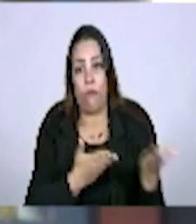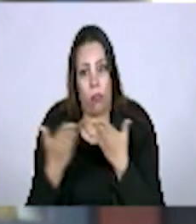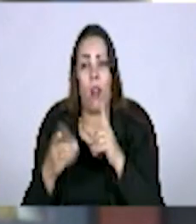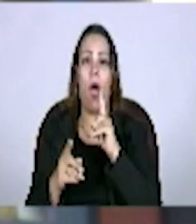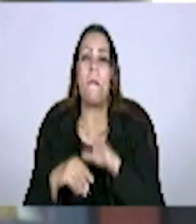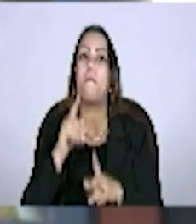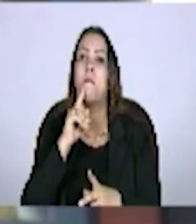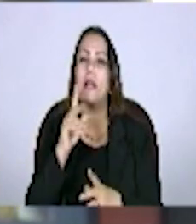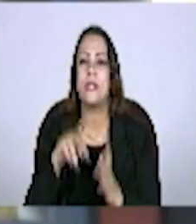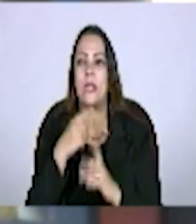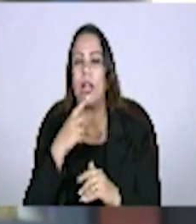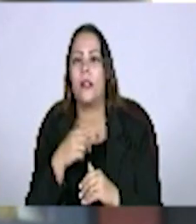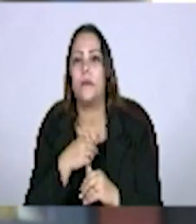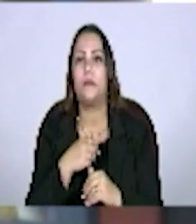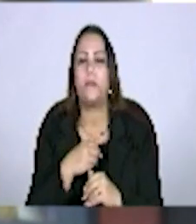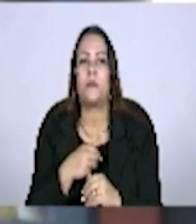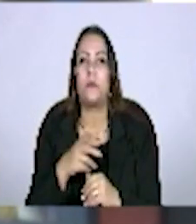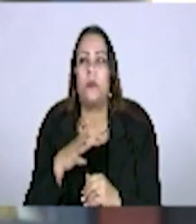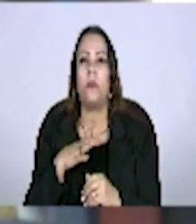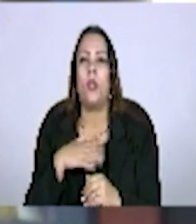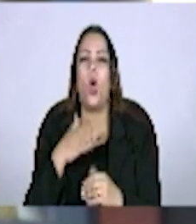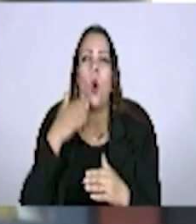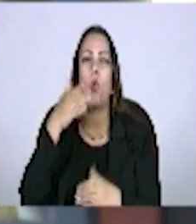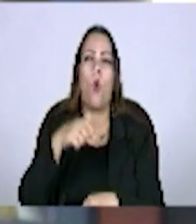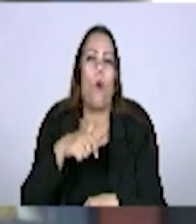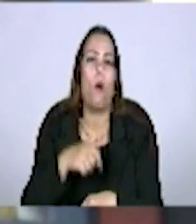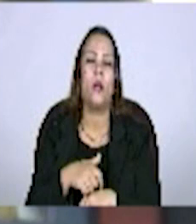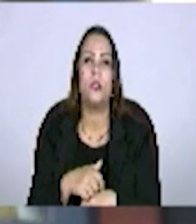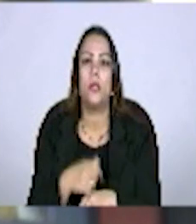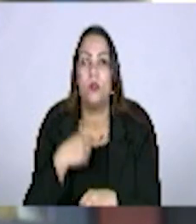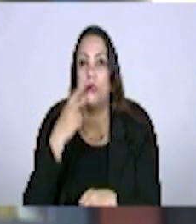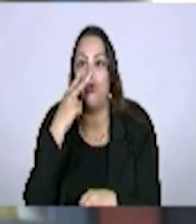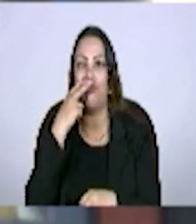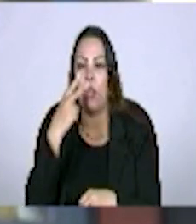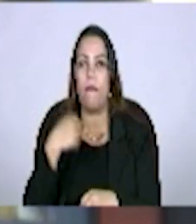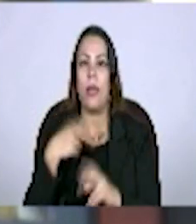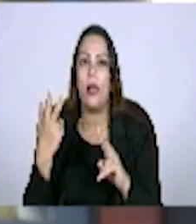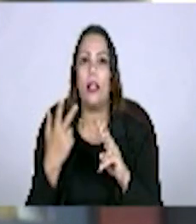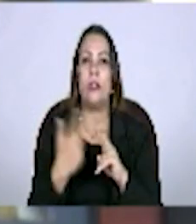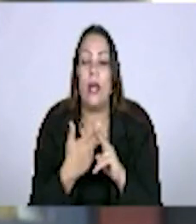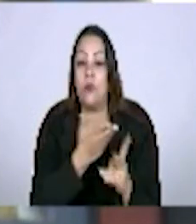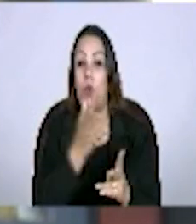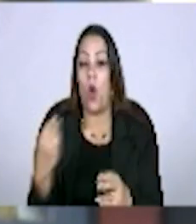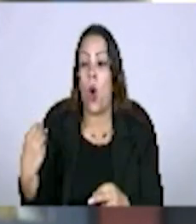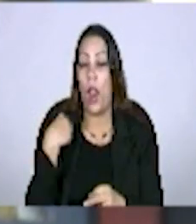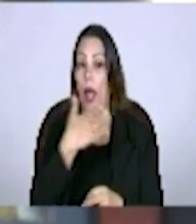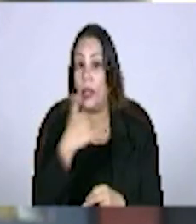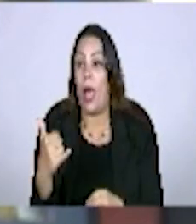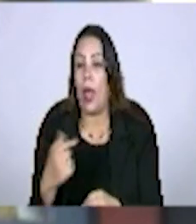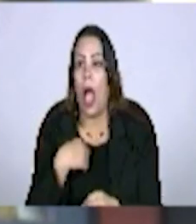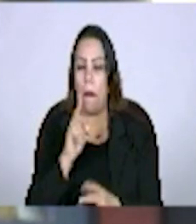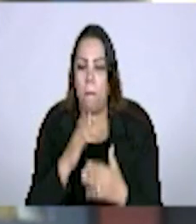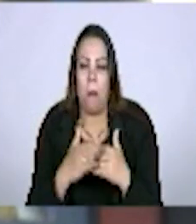قوي لكن انا بتكلم على ان انت تصل الى مرحله ان انت شايف نفسك الاخرين لم يدعونك الى شيء لا تعتبر